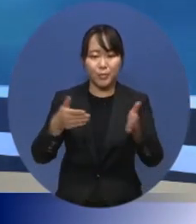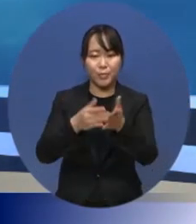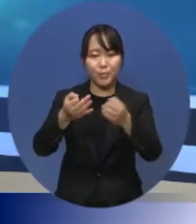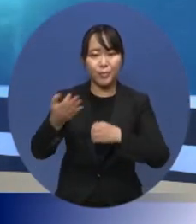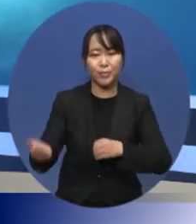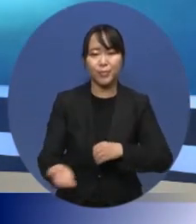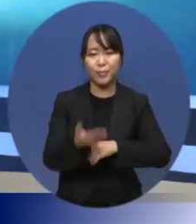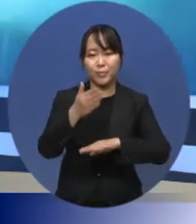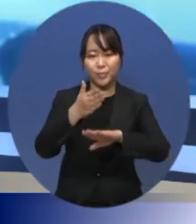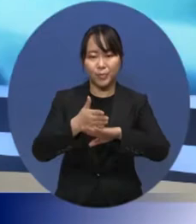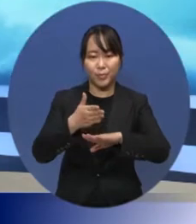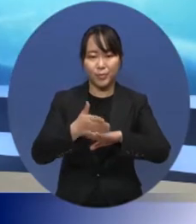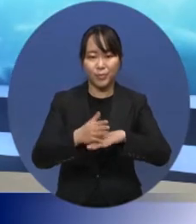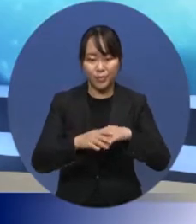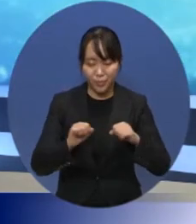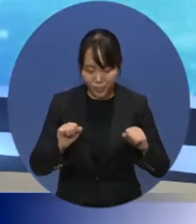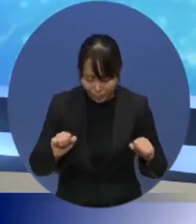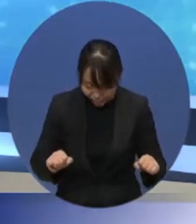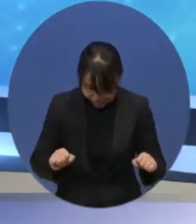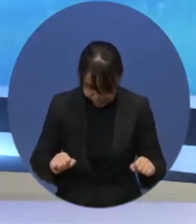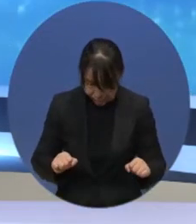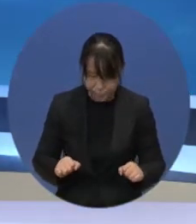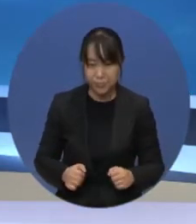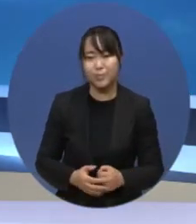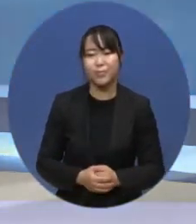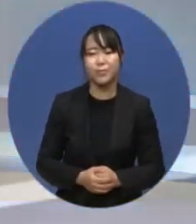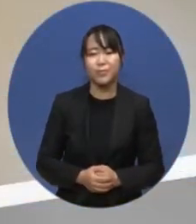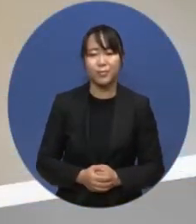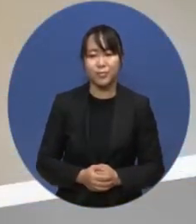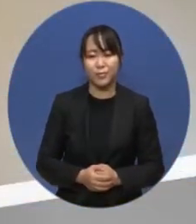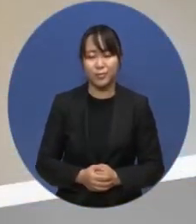마칩니다. 시청해주신 여러분, 고맙습니다.